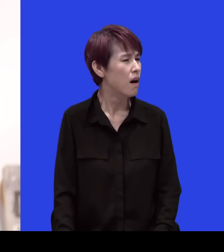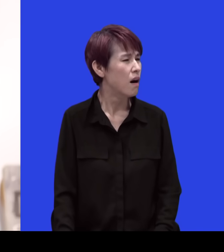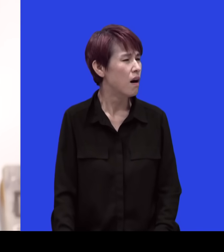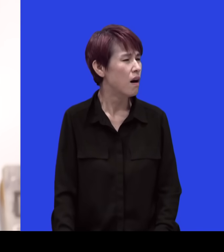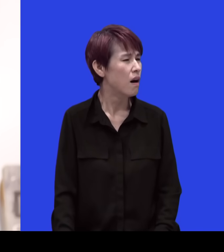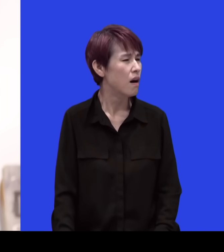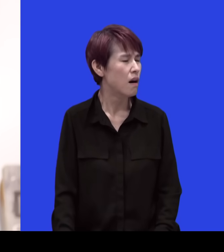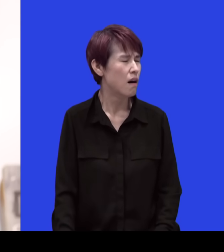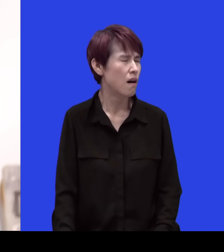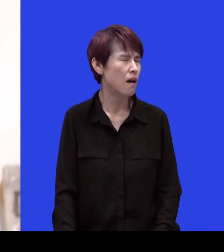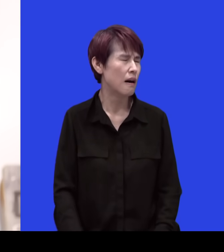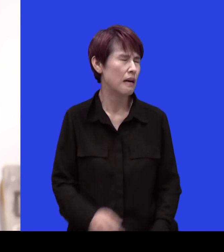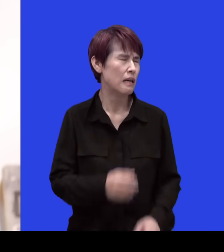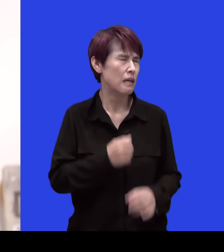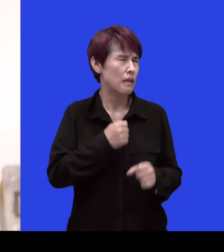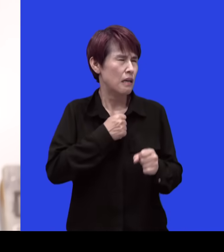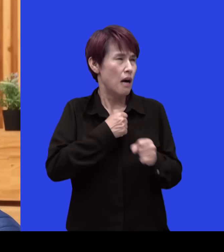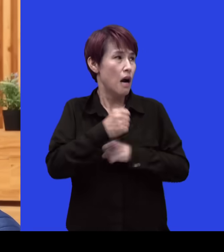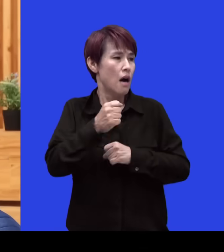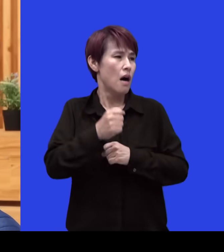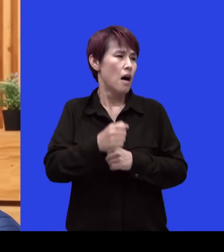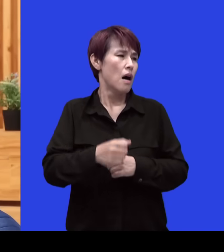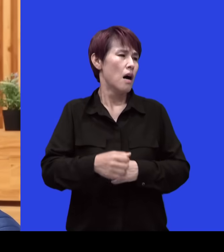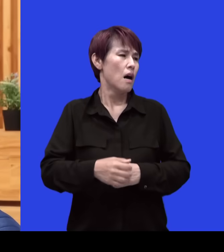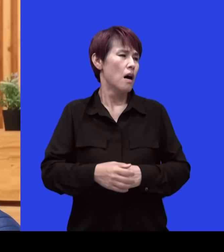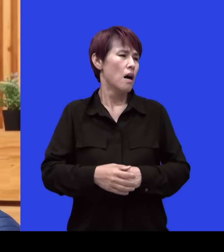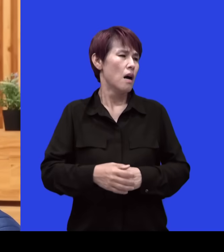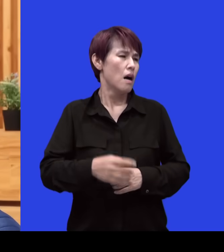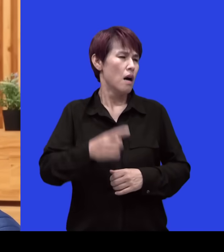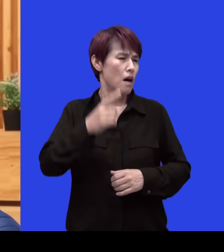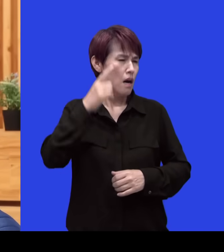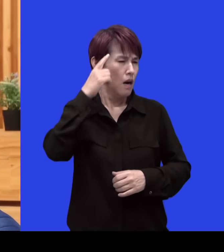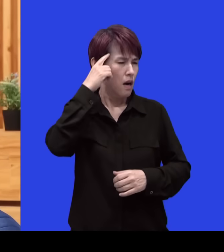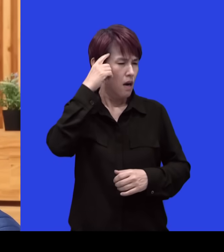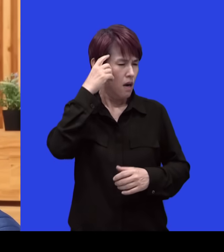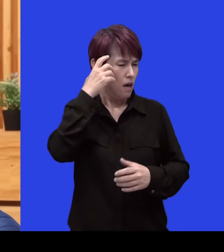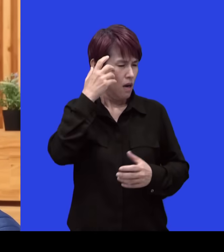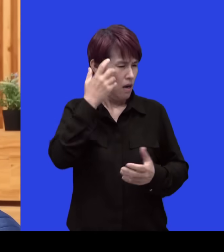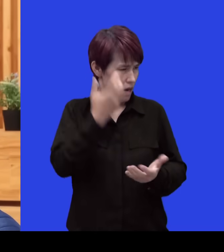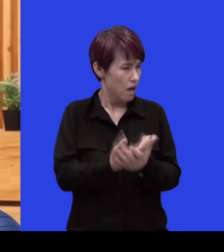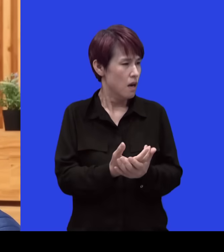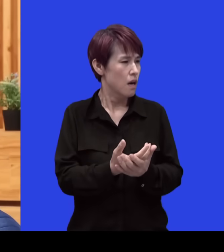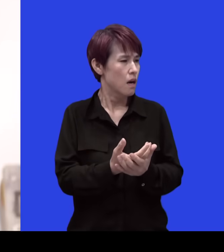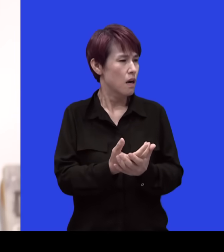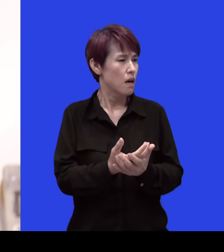참 아찔하죠. 네. 하늘이 노래 그럼요. 그냥 다 그냥 무너지는 것 같아.